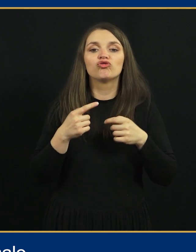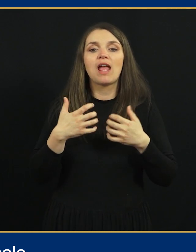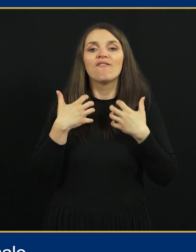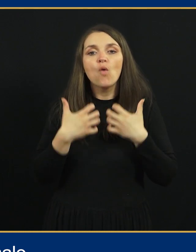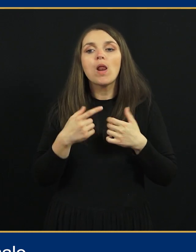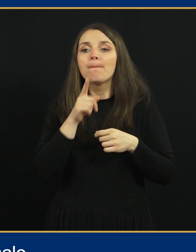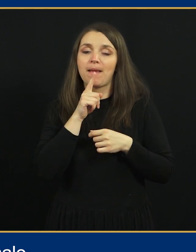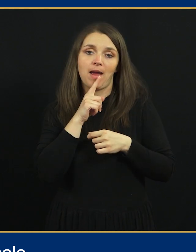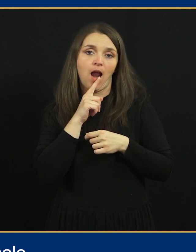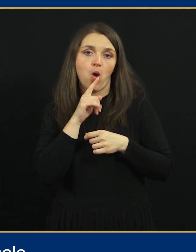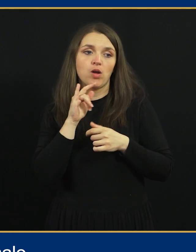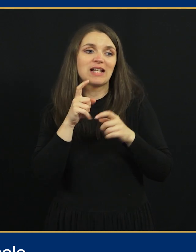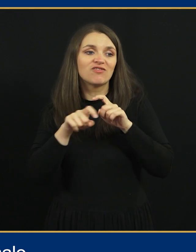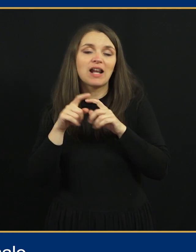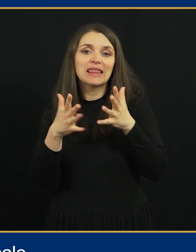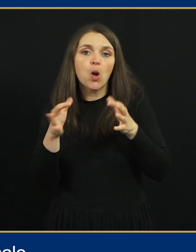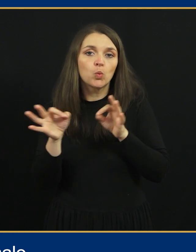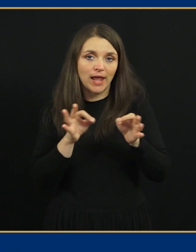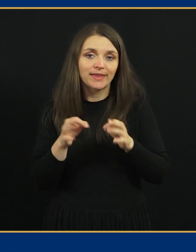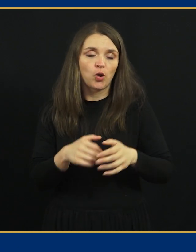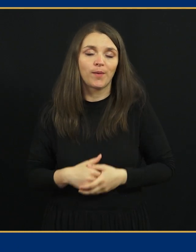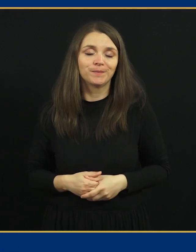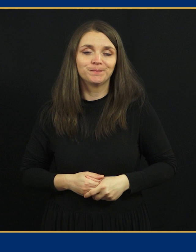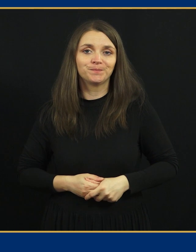premalo, da bi se stvari uredile.